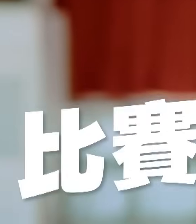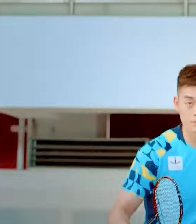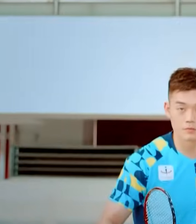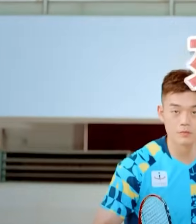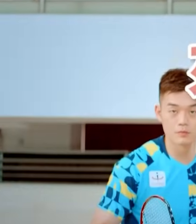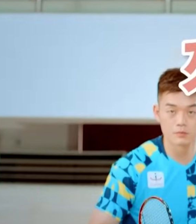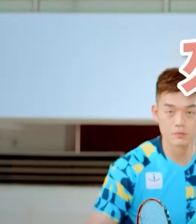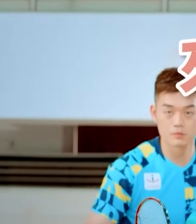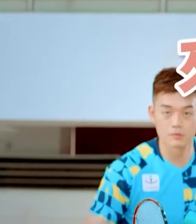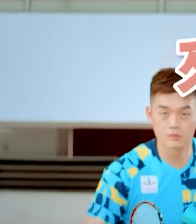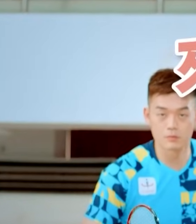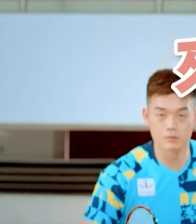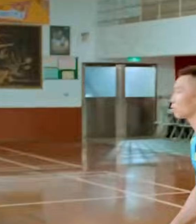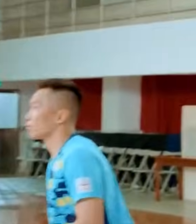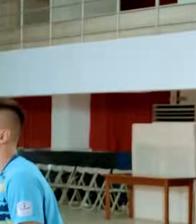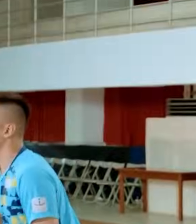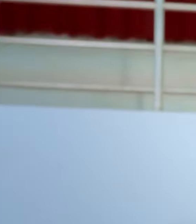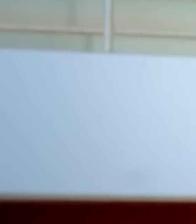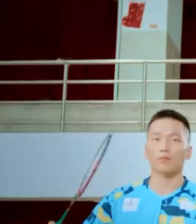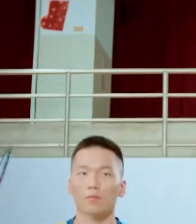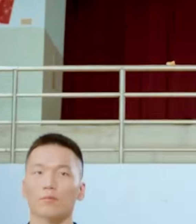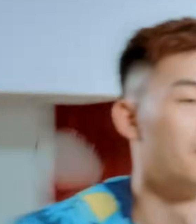比赛开始。 来哟！